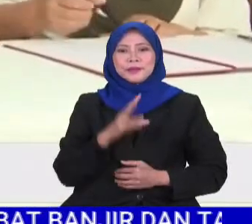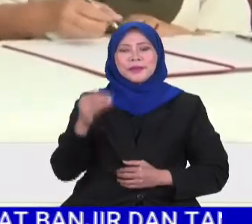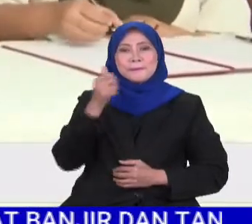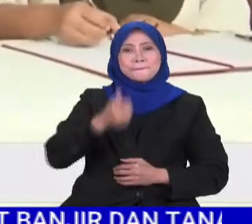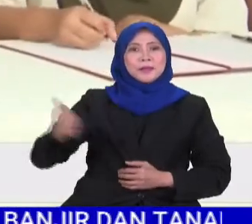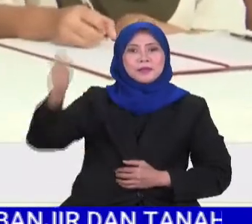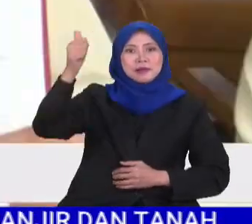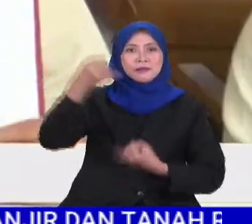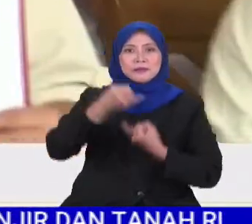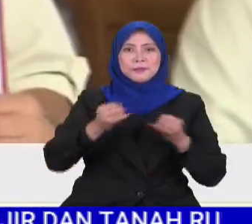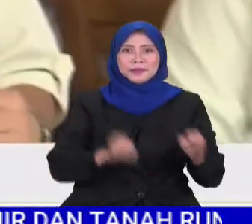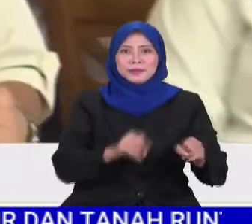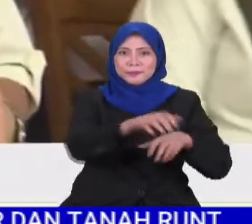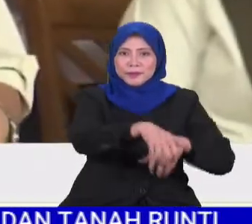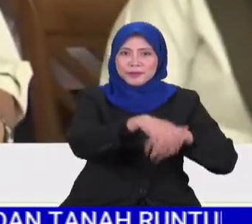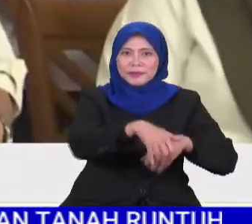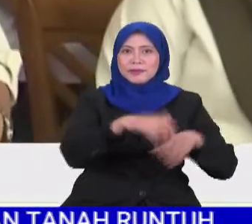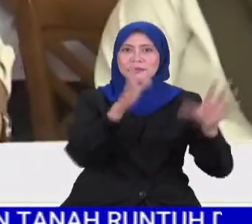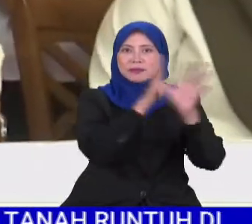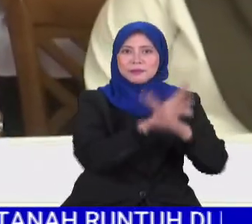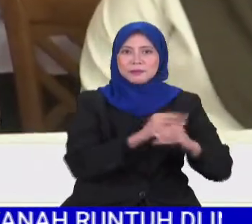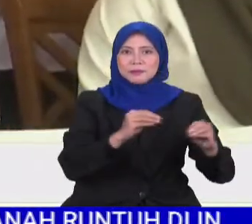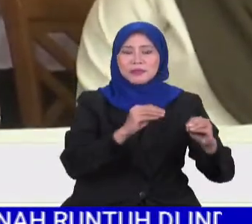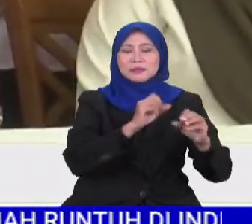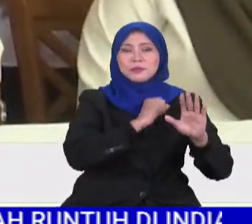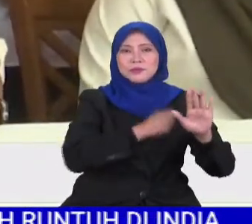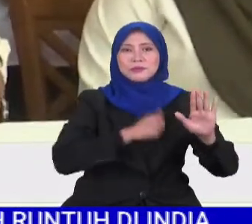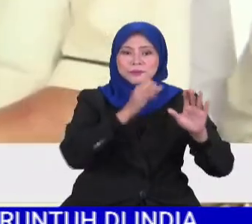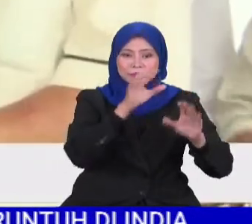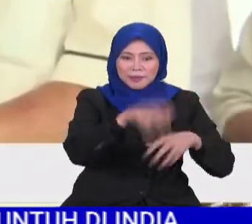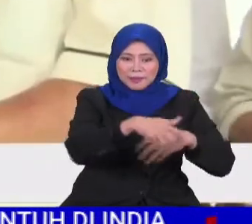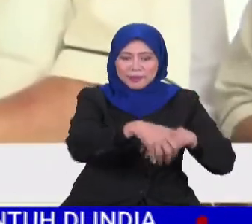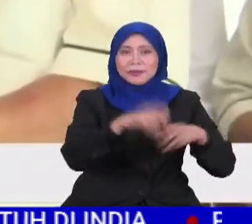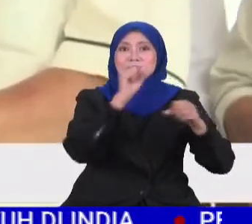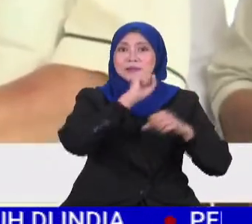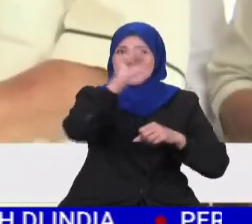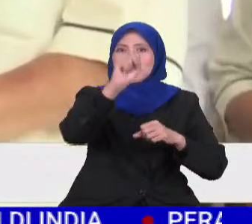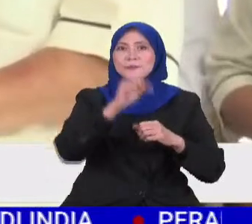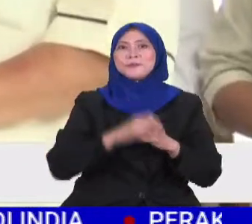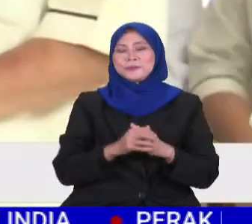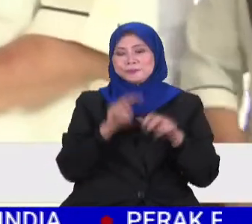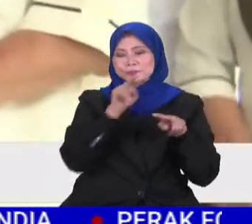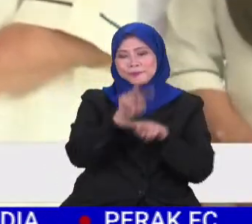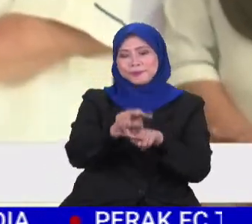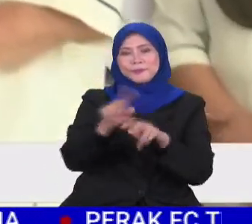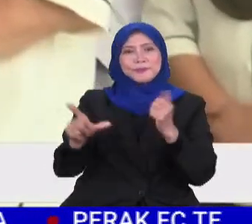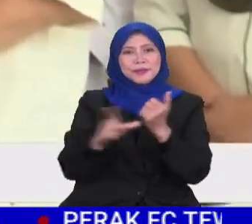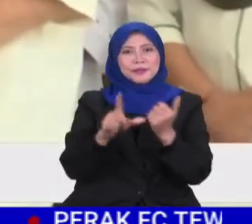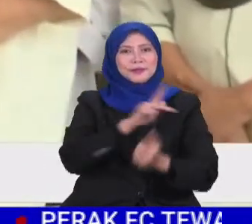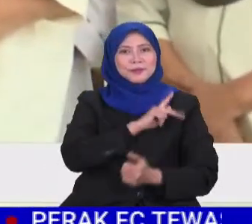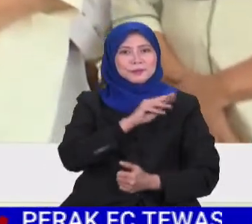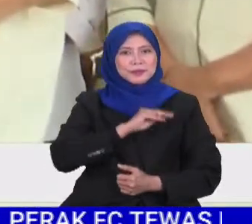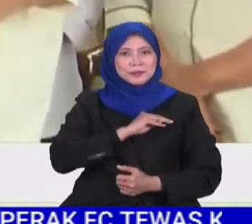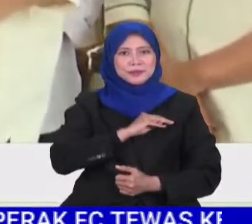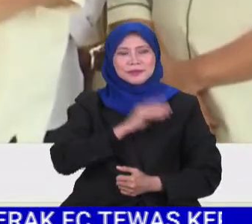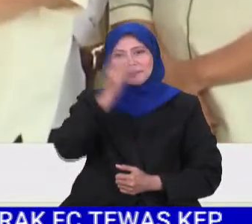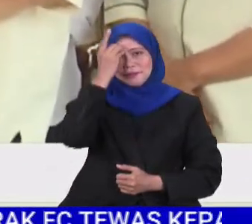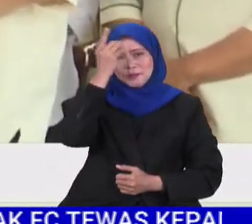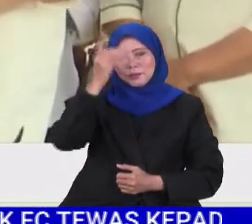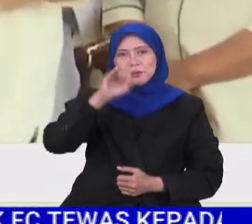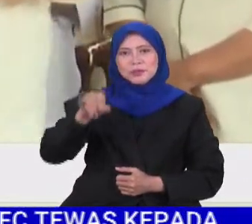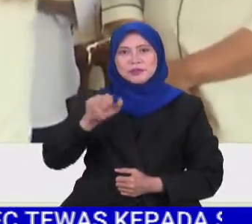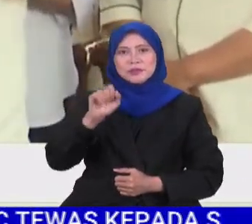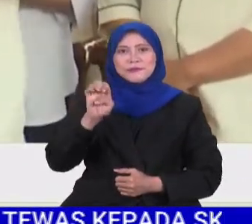pengarah jabatan pertanian Sabah jifrin Mohamad serta disaksikan timbalan ketua menteri Datuk Seri Panglima Dr